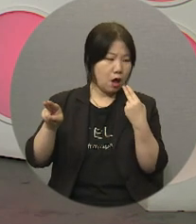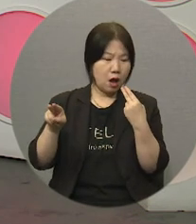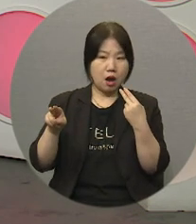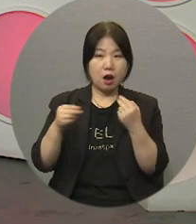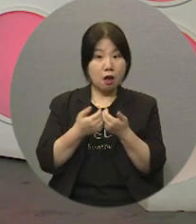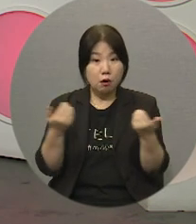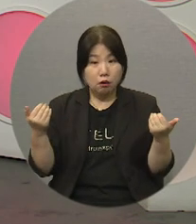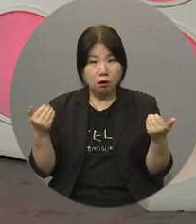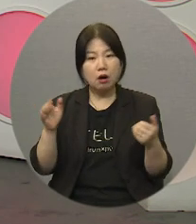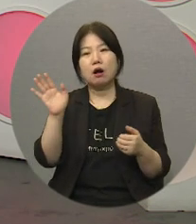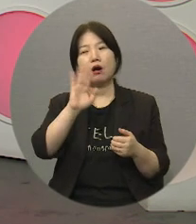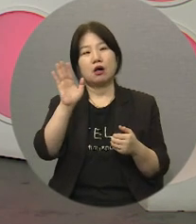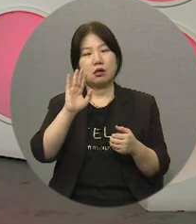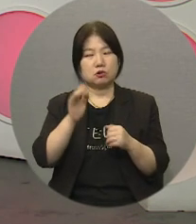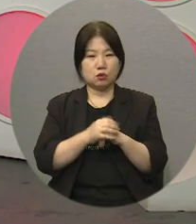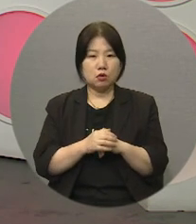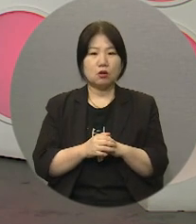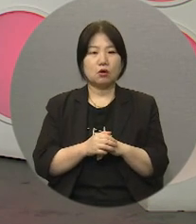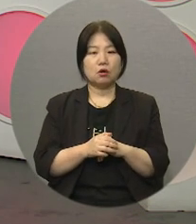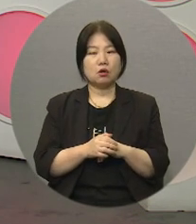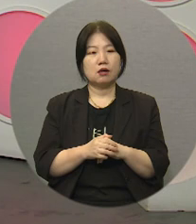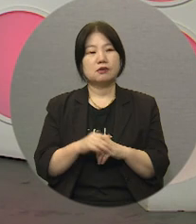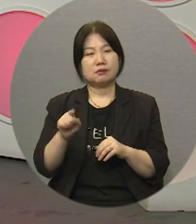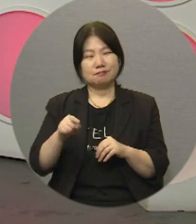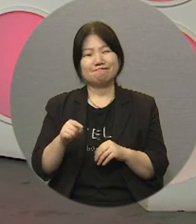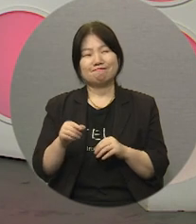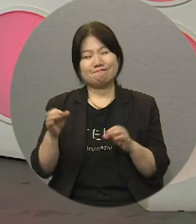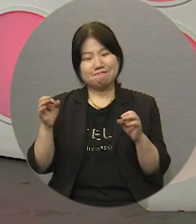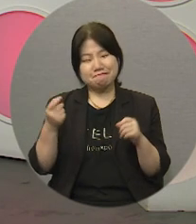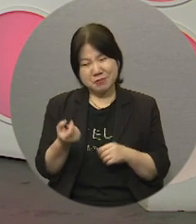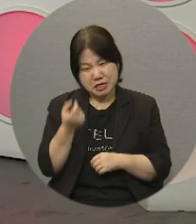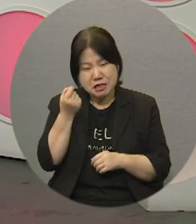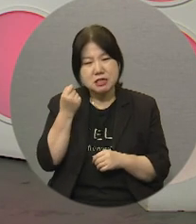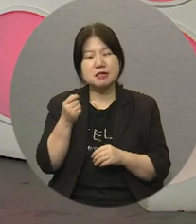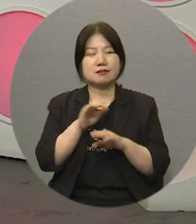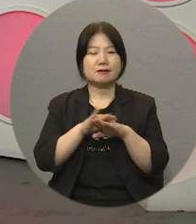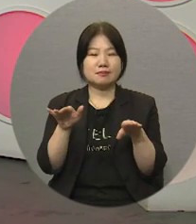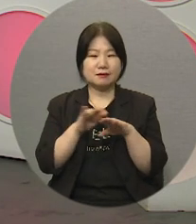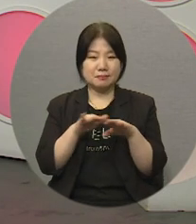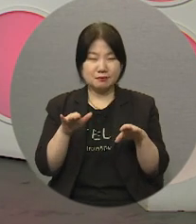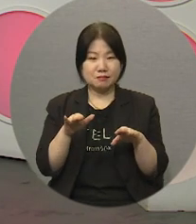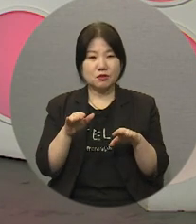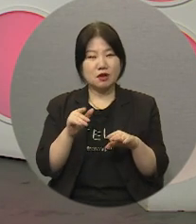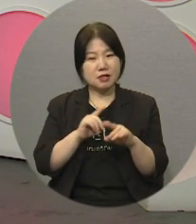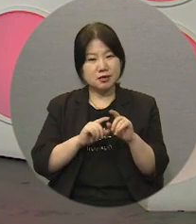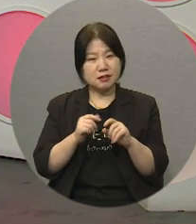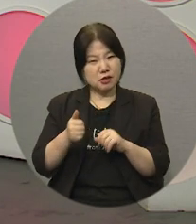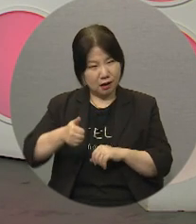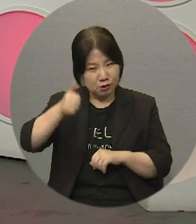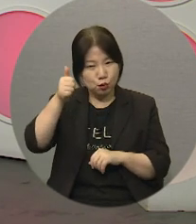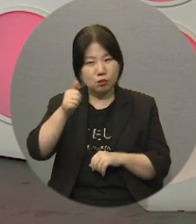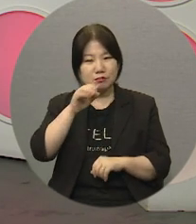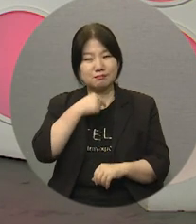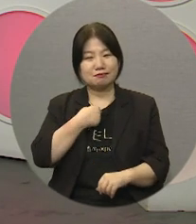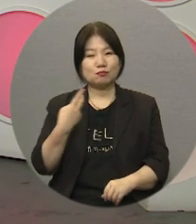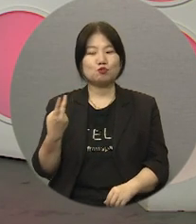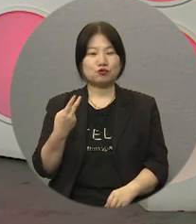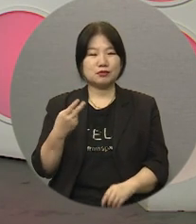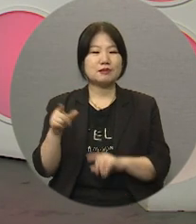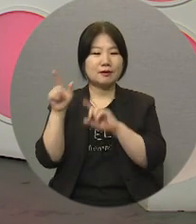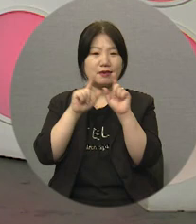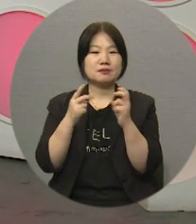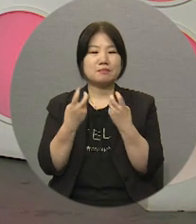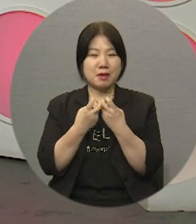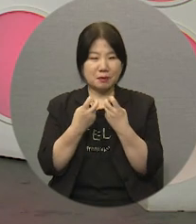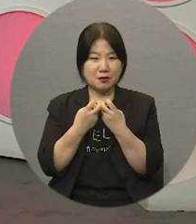아니고 그러니까 최대한 빨리 그래 우리 이쯤에서 빨리 그렇죠. 빨리 푸는 게 저는 제일 현명하게 남녀가 사는 방법인